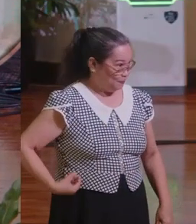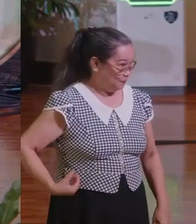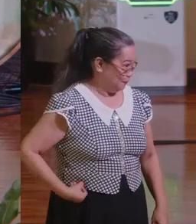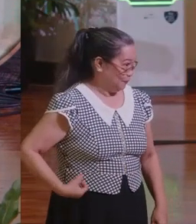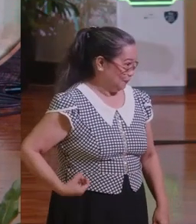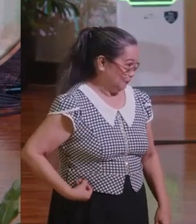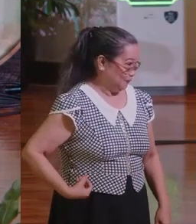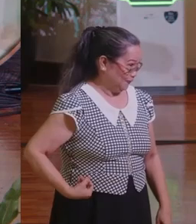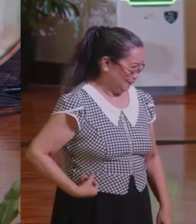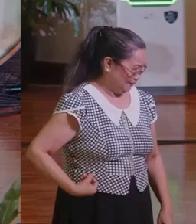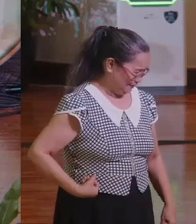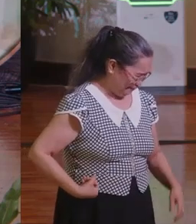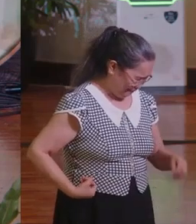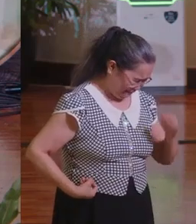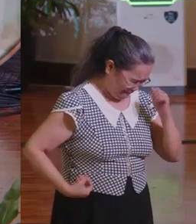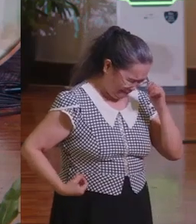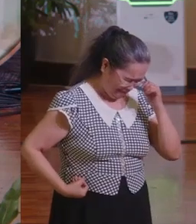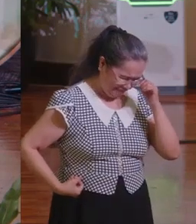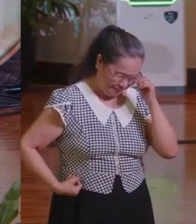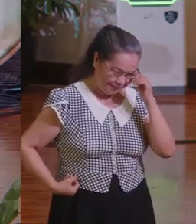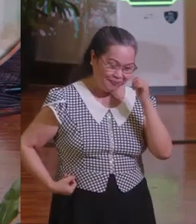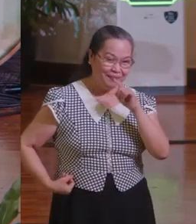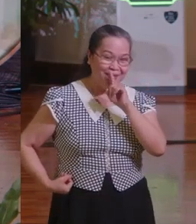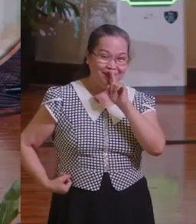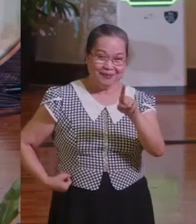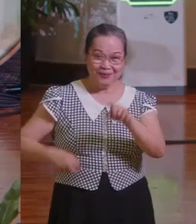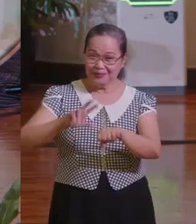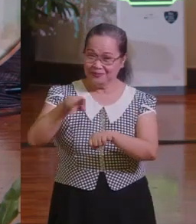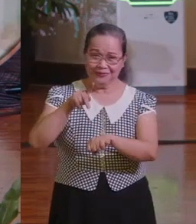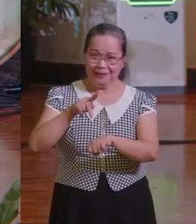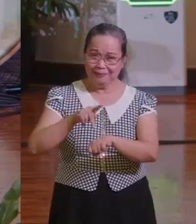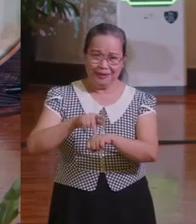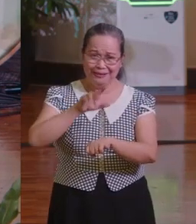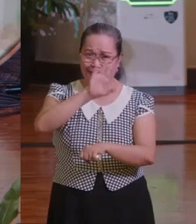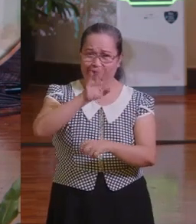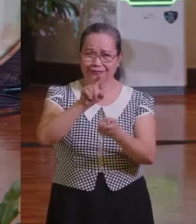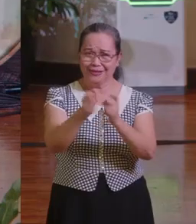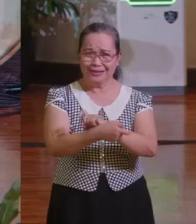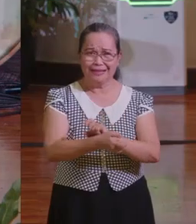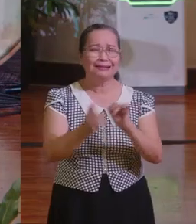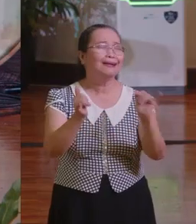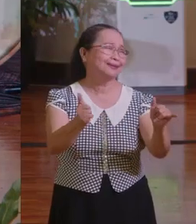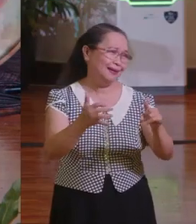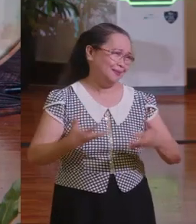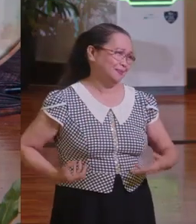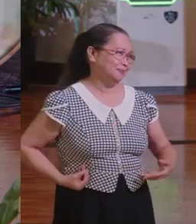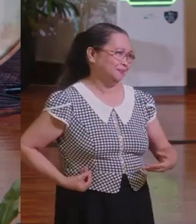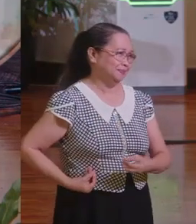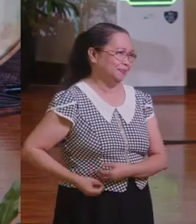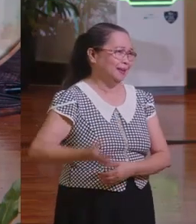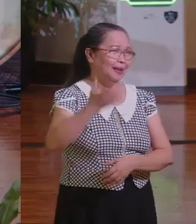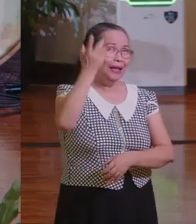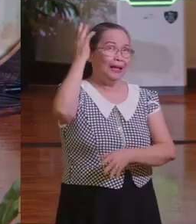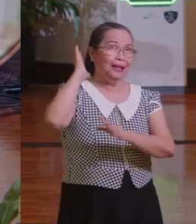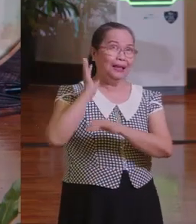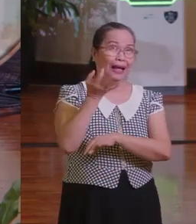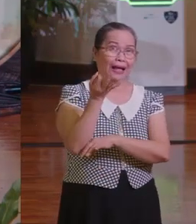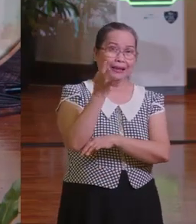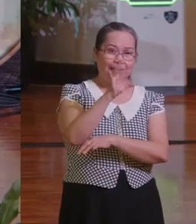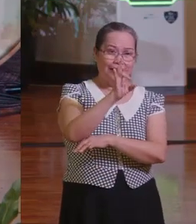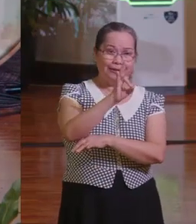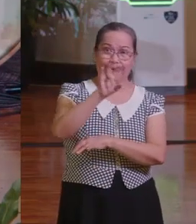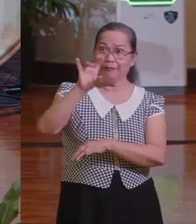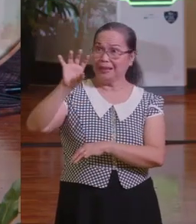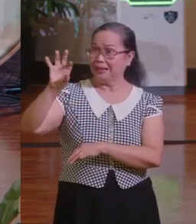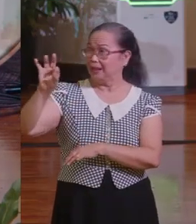no? Yung ating political situation sa bansa, hindi na nagbago. No? Noong 1979, nung ako'y